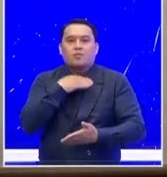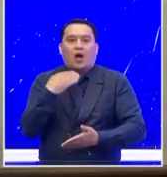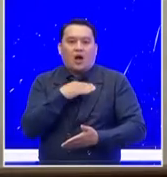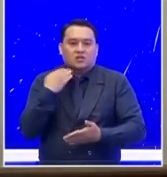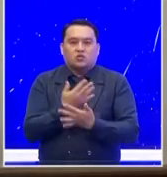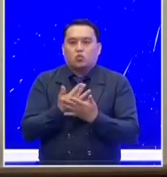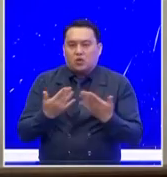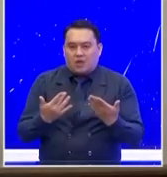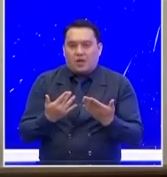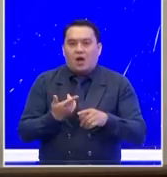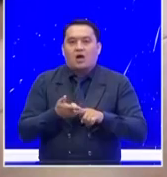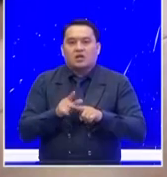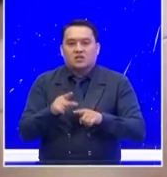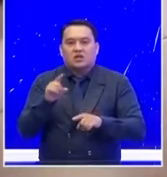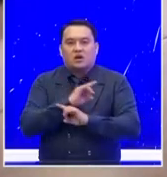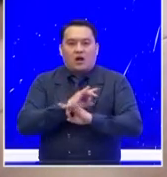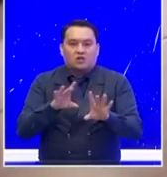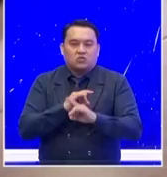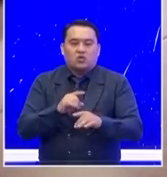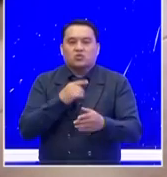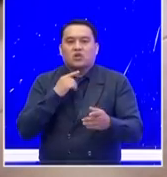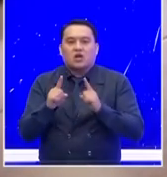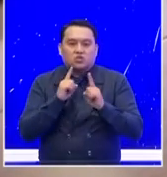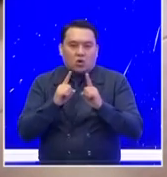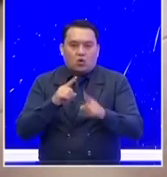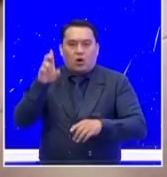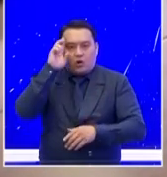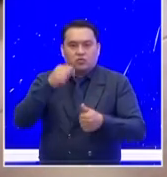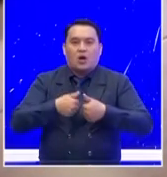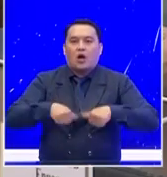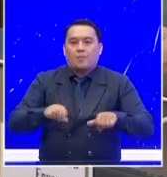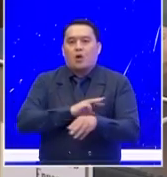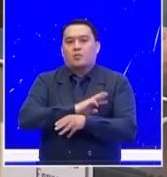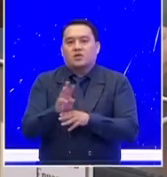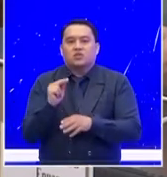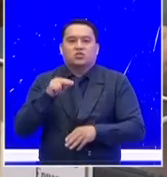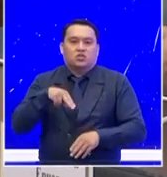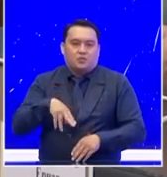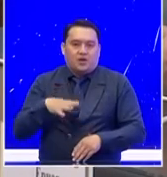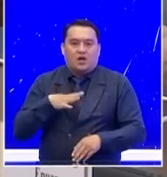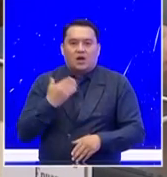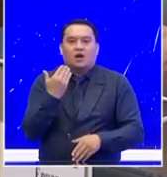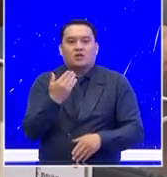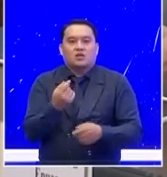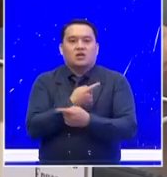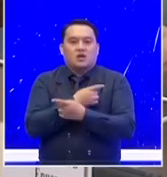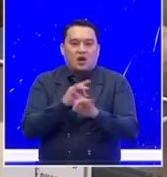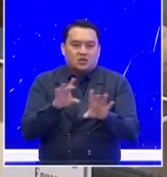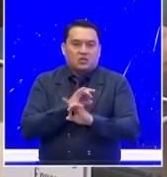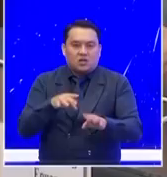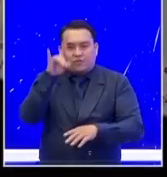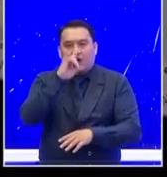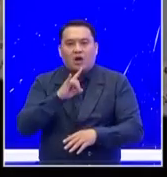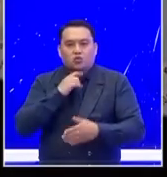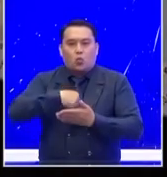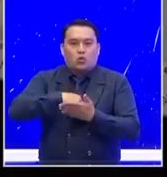другие товары. Об этом стало известно на очередном заседании Государственной комиссии по обеспечению режима ЧП. Как известно, в